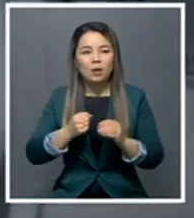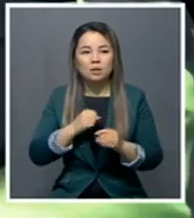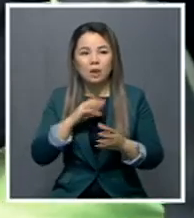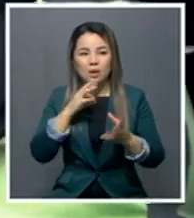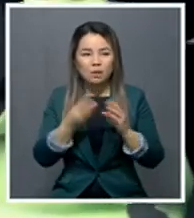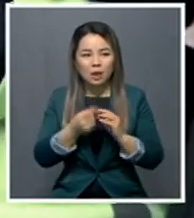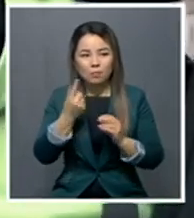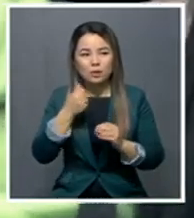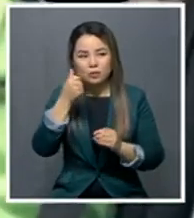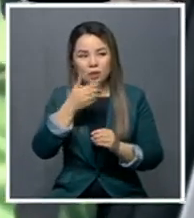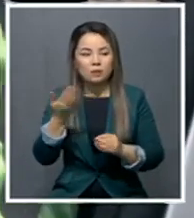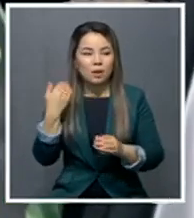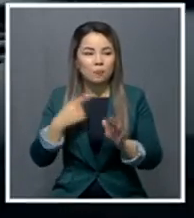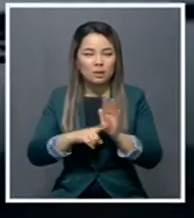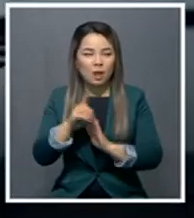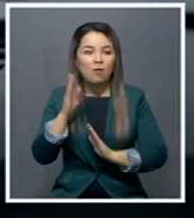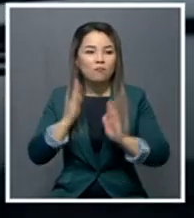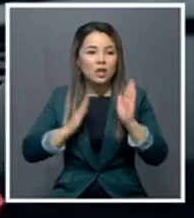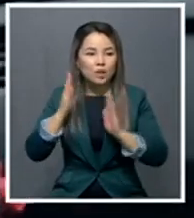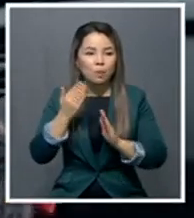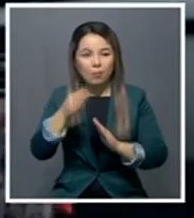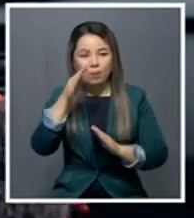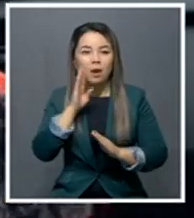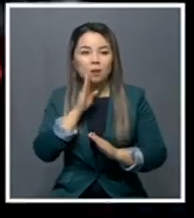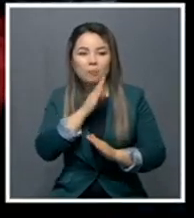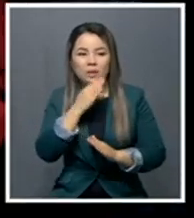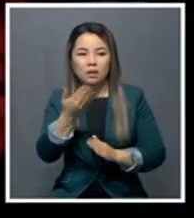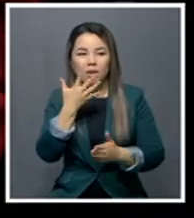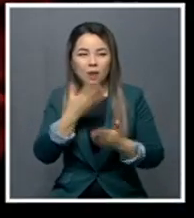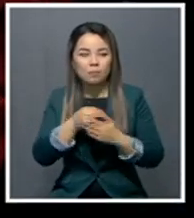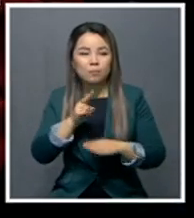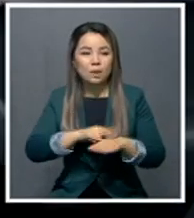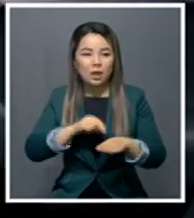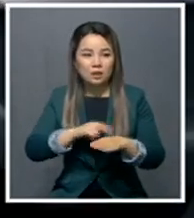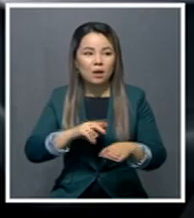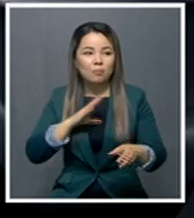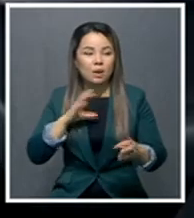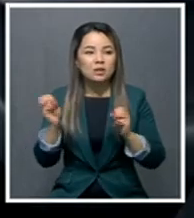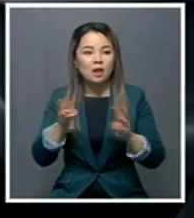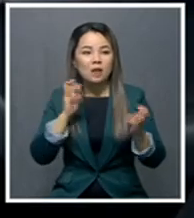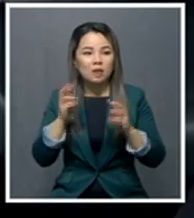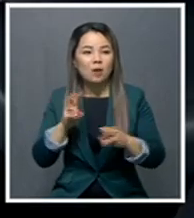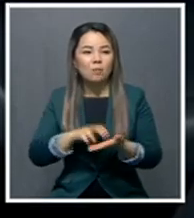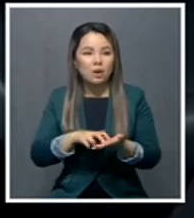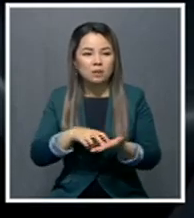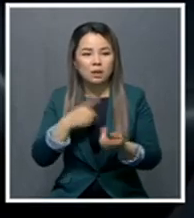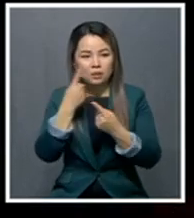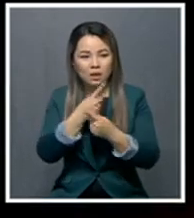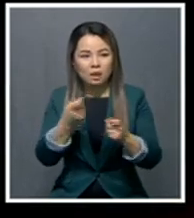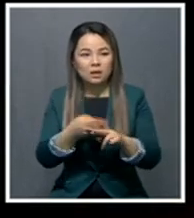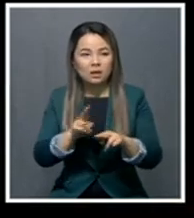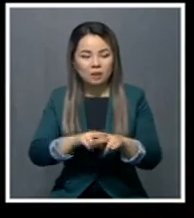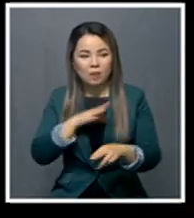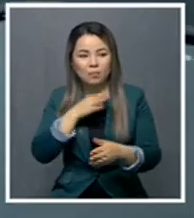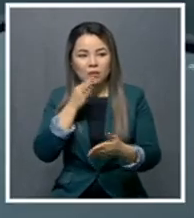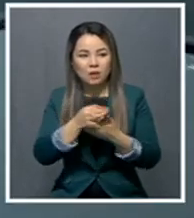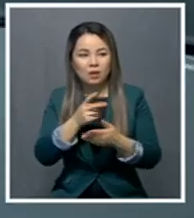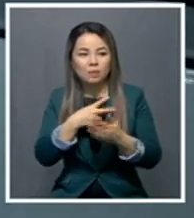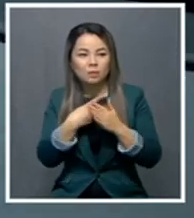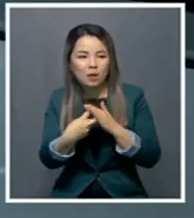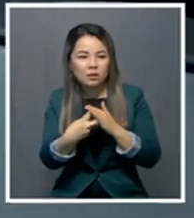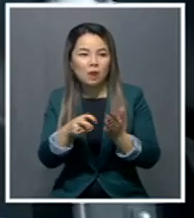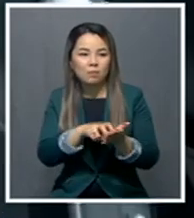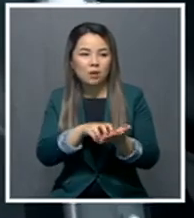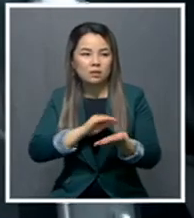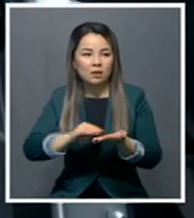басталған. Баланың анасы Фейсбуктегі парақшасында бүлдіршінің полиция сиренасынан қатты қорқатынын, тәртіп сақшыларын көрсе тығылып